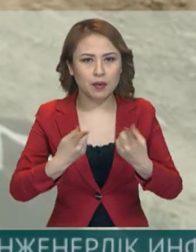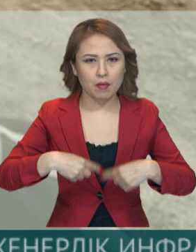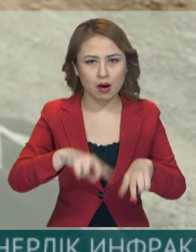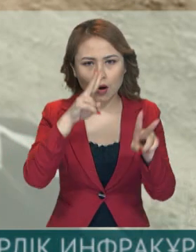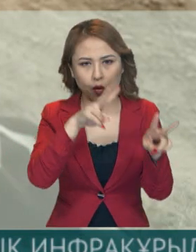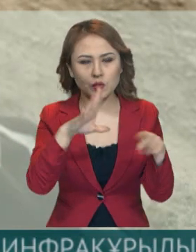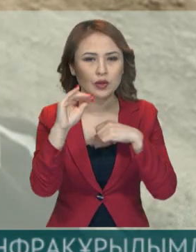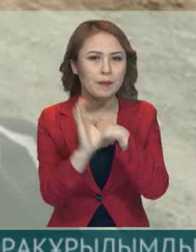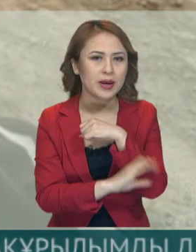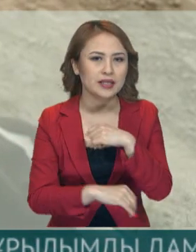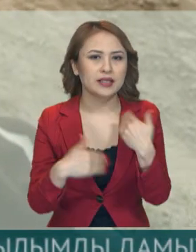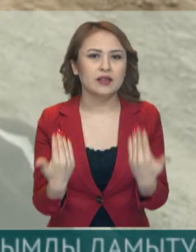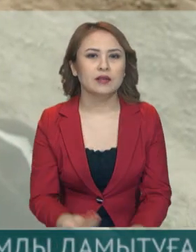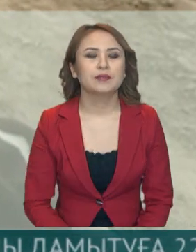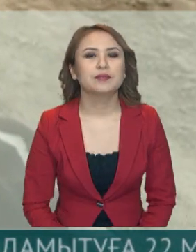қалған соңғы өңір.